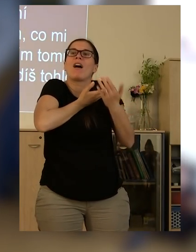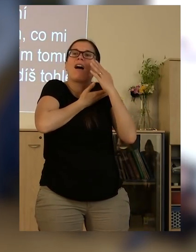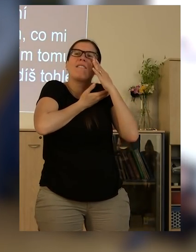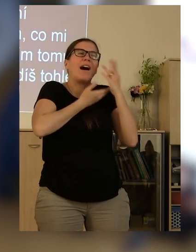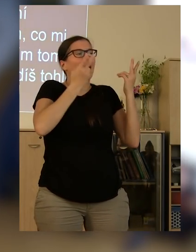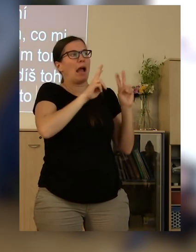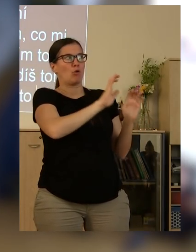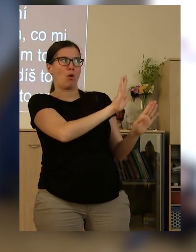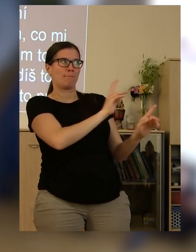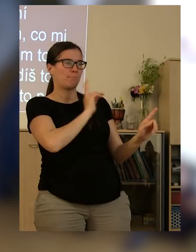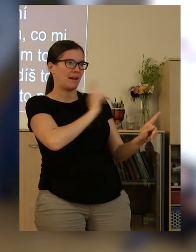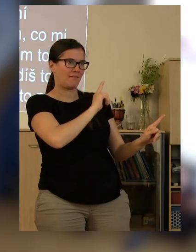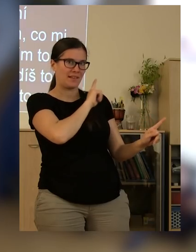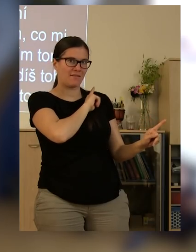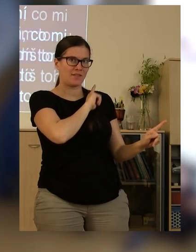pravdu.